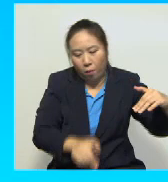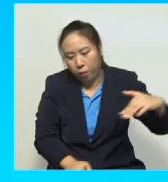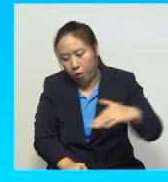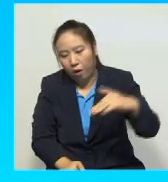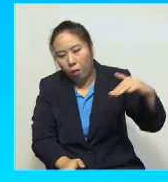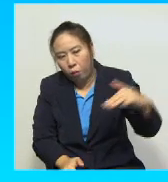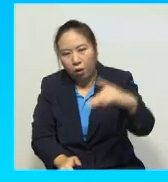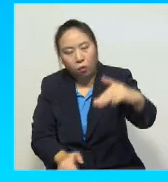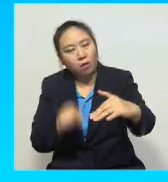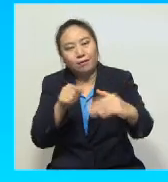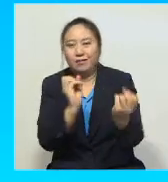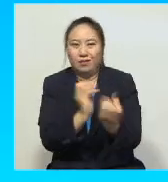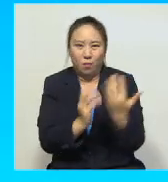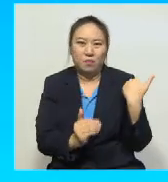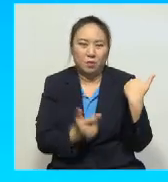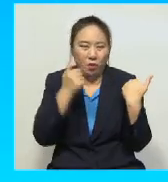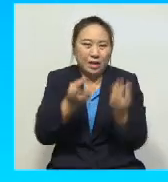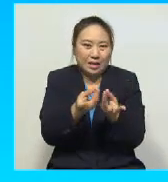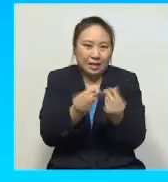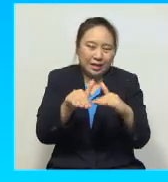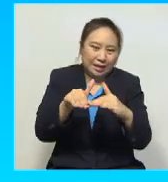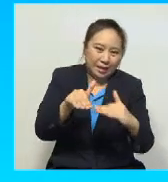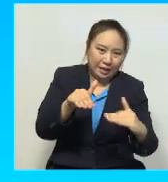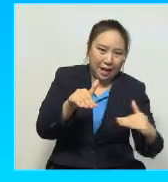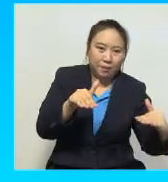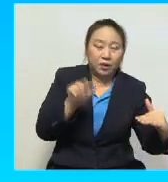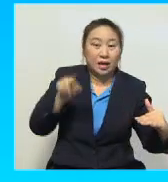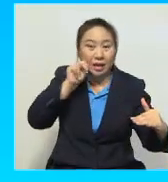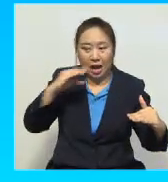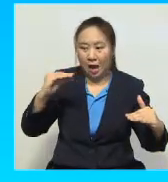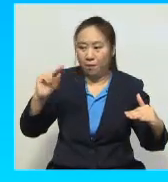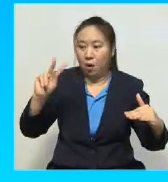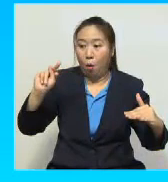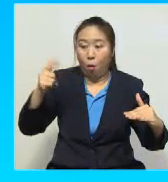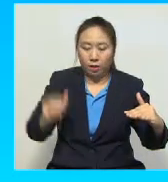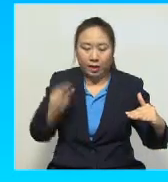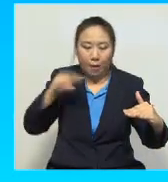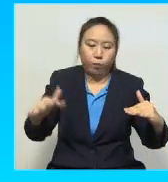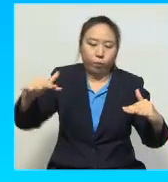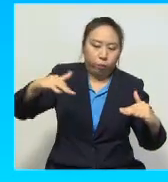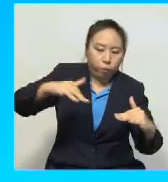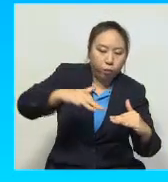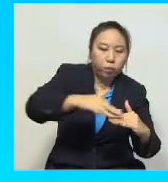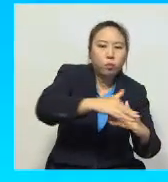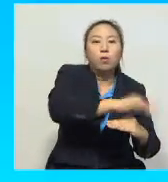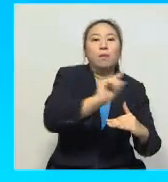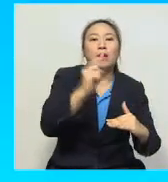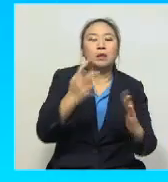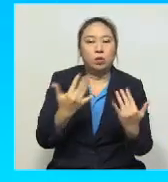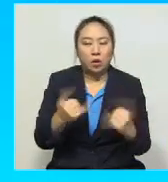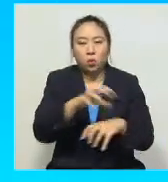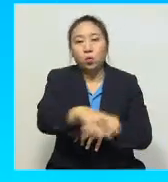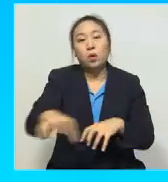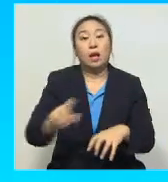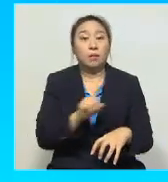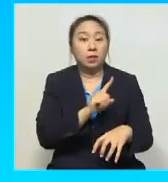ำน้ำสาขาในพื้นที่ลุ่มค่ะที่น้ำจากแม่น้ำโขงเนี่ยเริ่มเข้าไปหนุนอีกครั้งตอนนี้หน่วยงานที่เกี่ยวข้องก็กำลังเฝ้าติดตามส